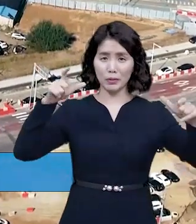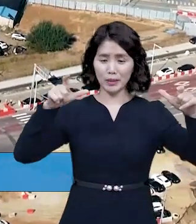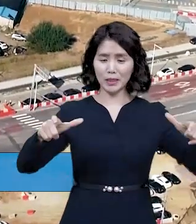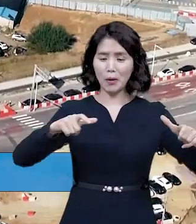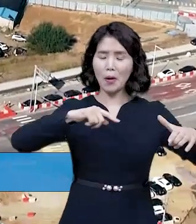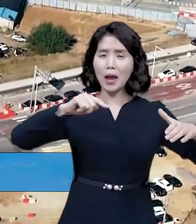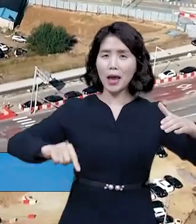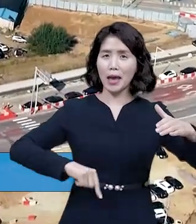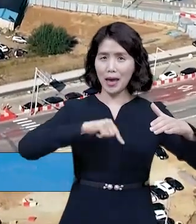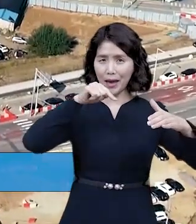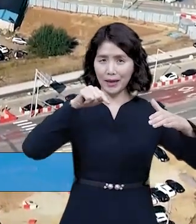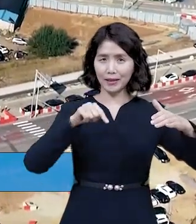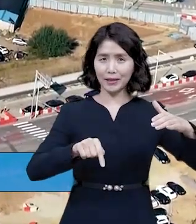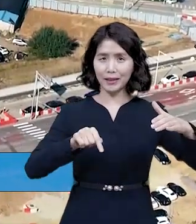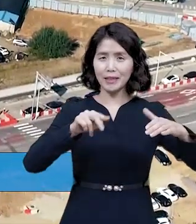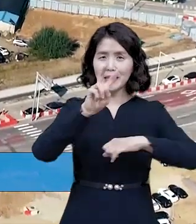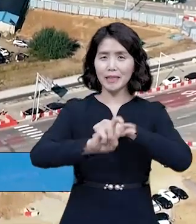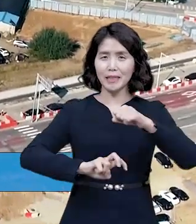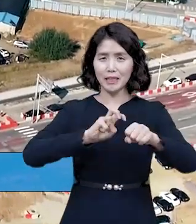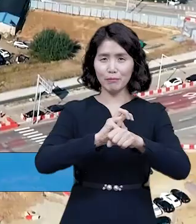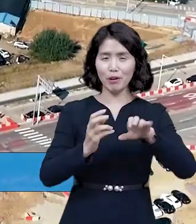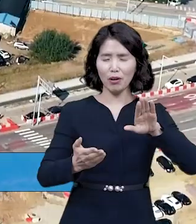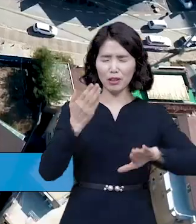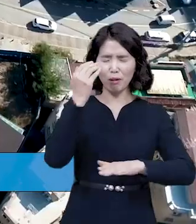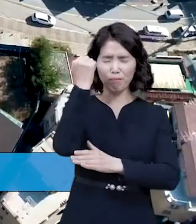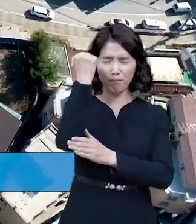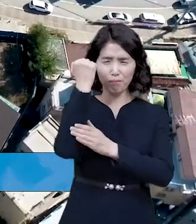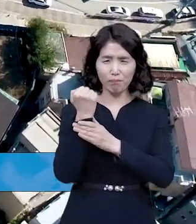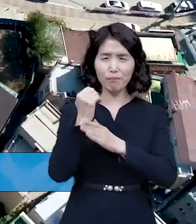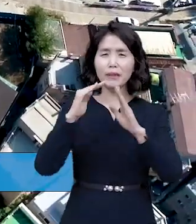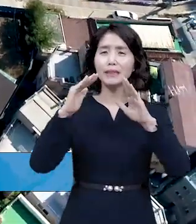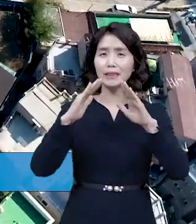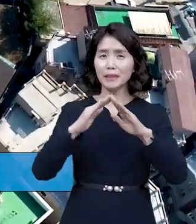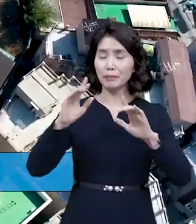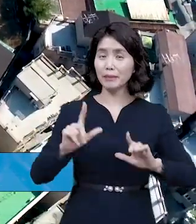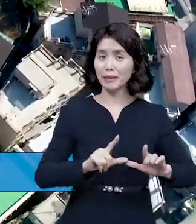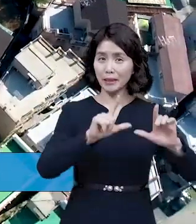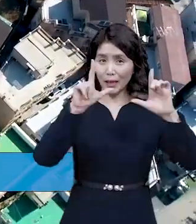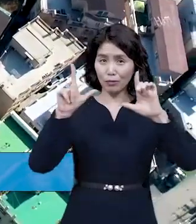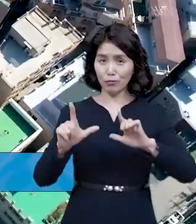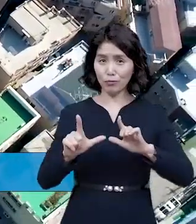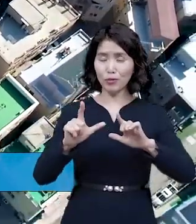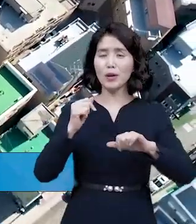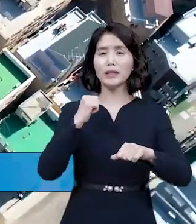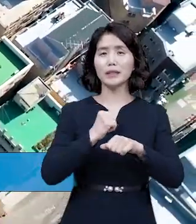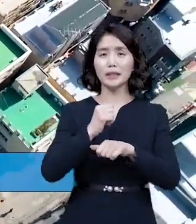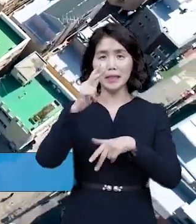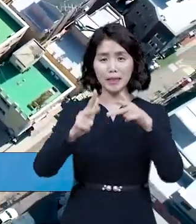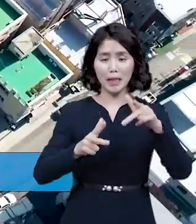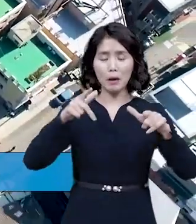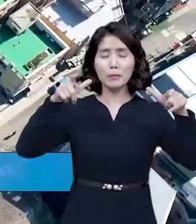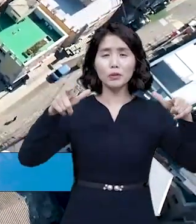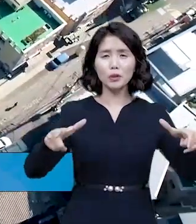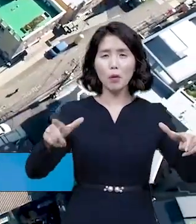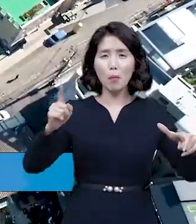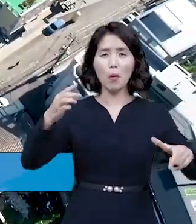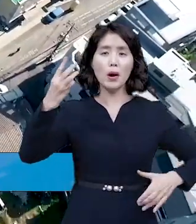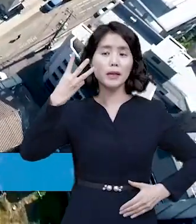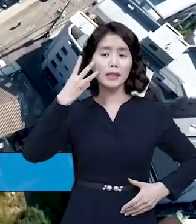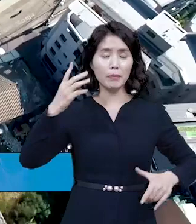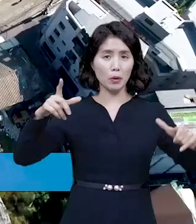삼송 도시재생 뉴딜 사업 지역 내에 20년이 경과한 노후 주택으로, 삼송 도시재생 뉴딜 사업